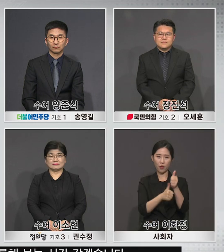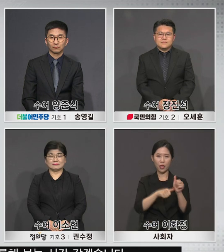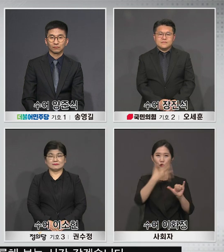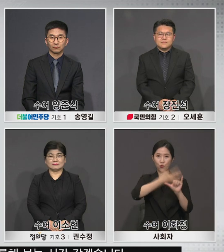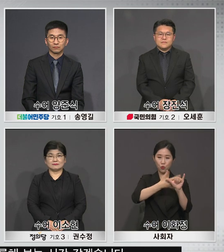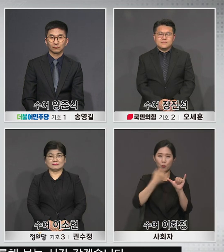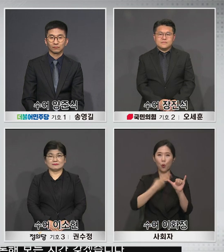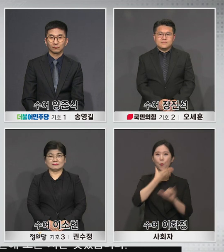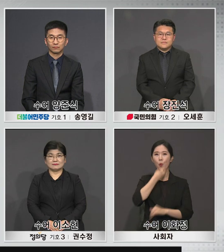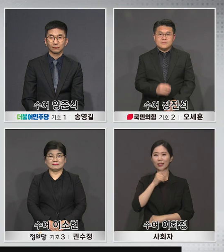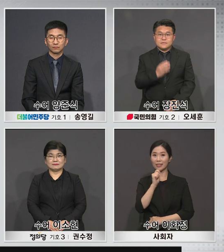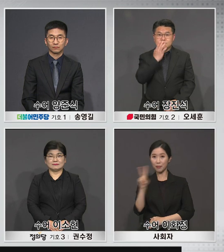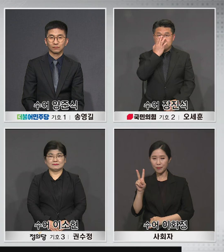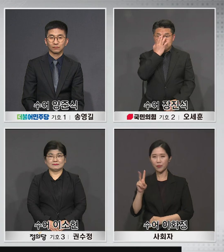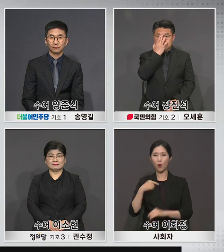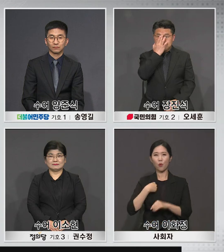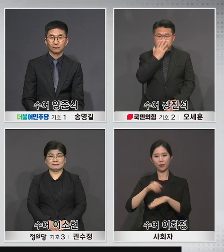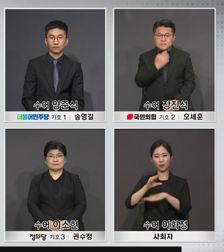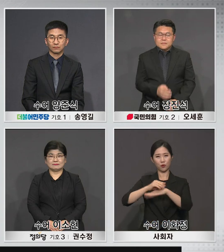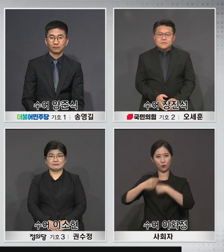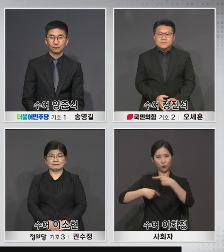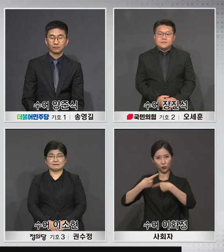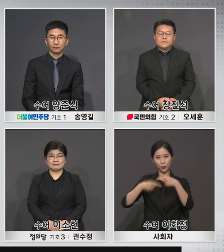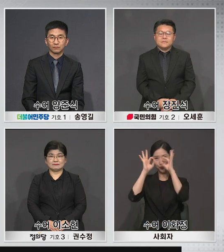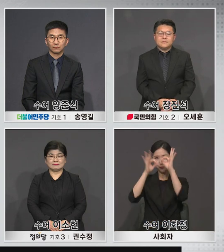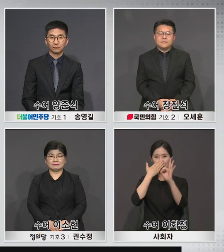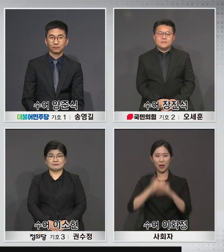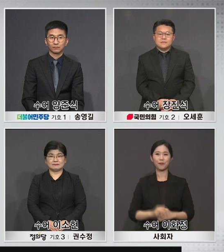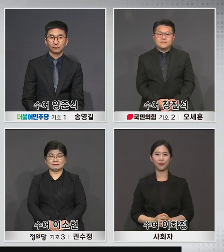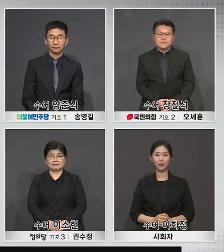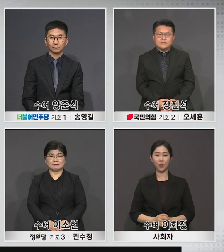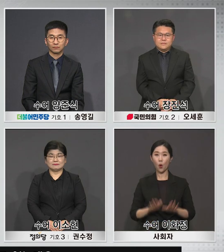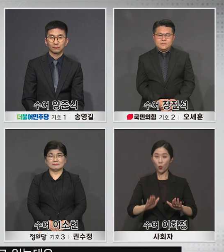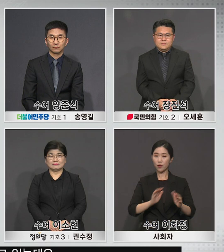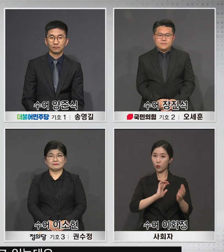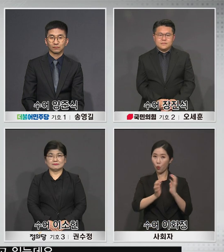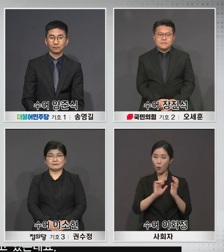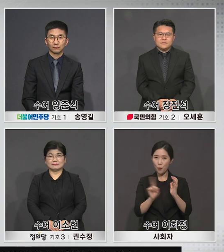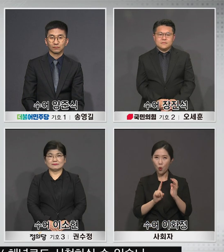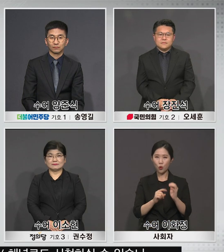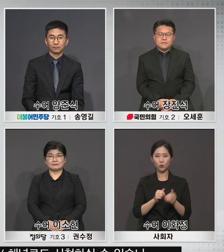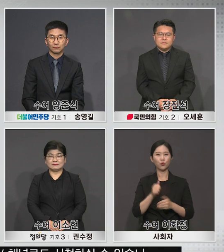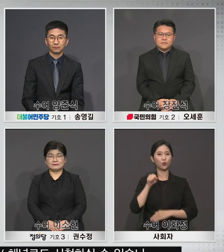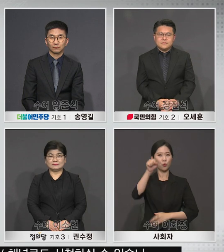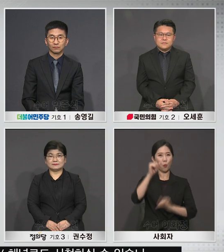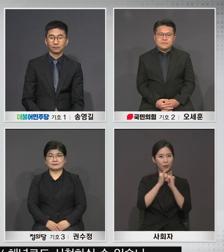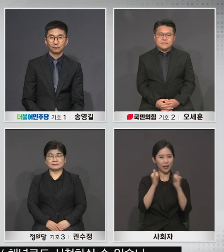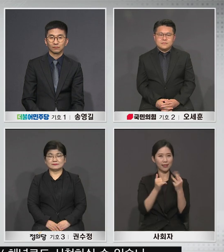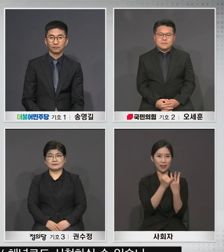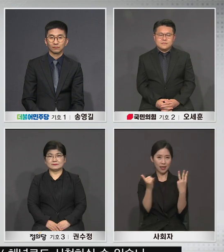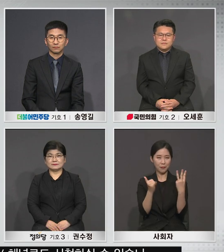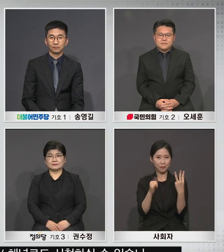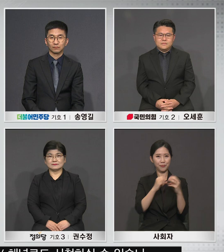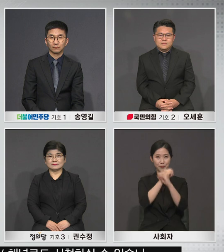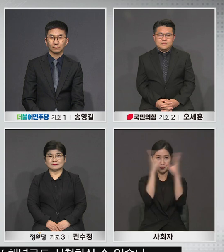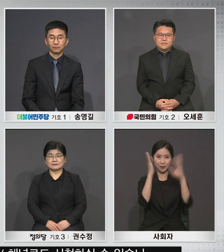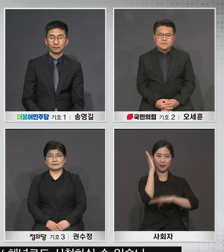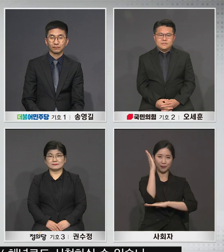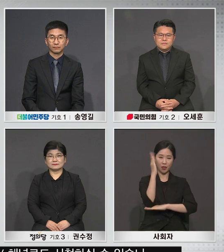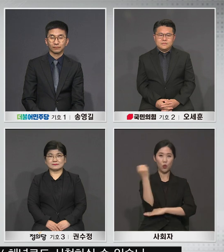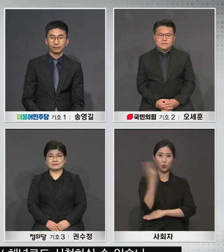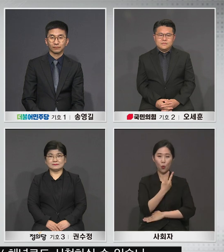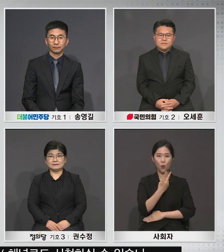채널로도 시청하실 수 있습니다. 오늘 토론은 후보자 3분의 시작 발언 그리고 사회자 공통질문 후